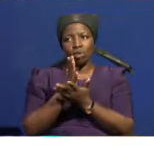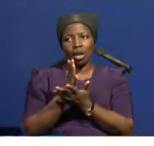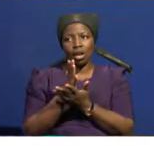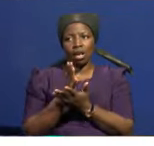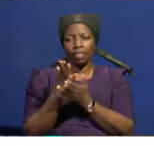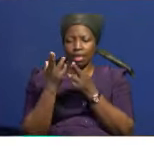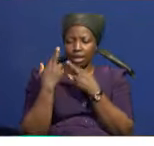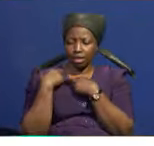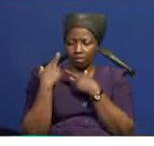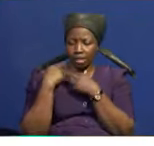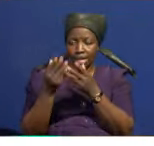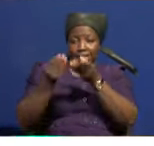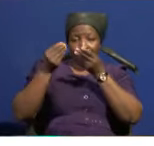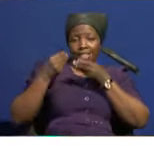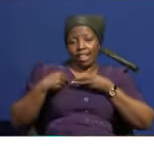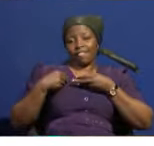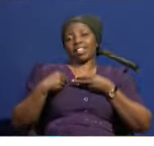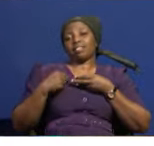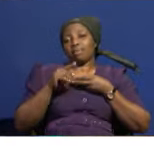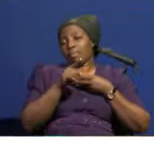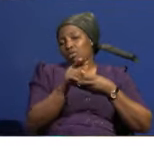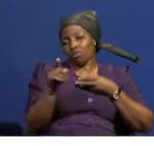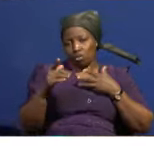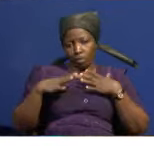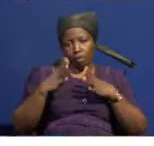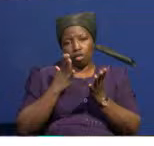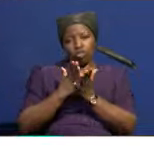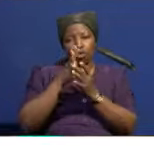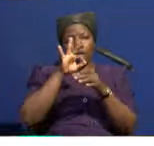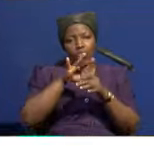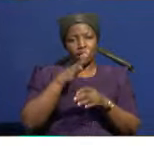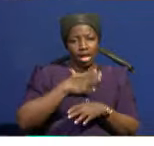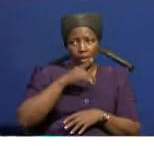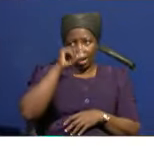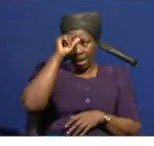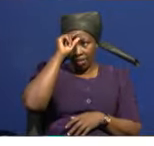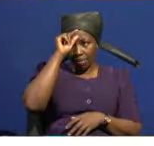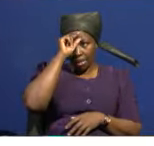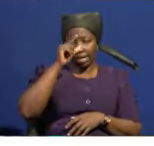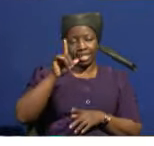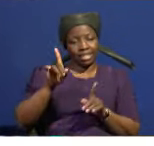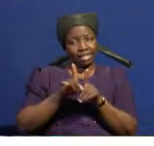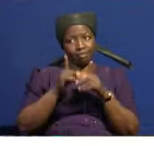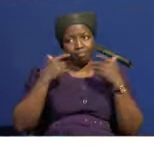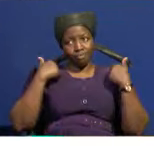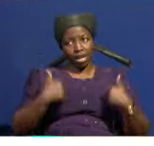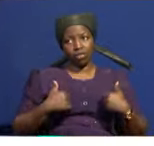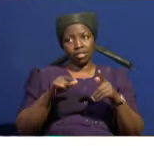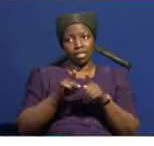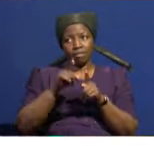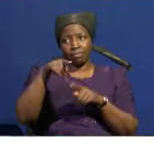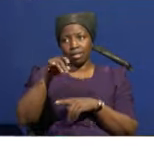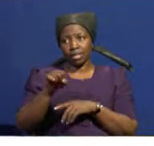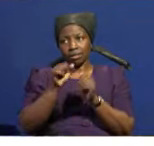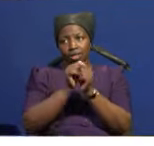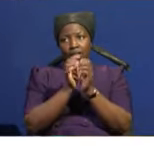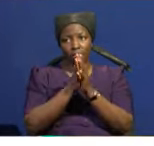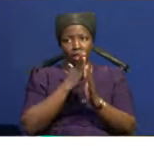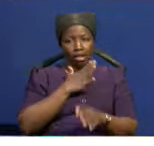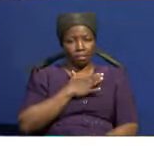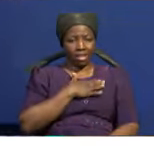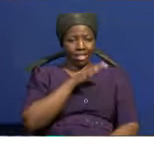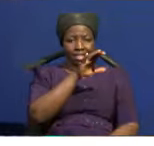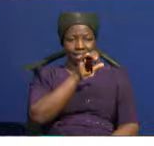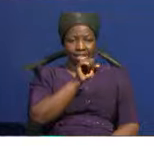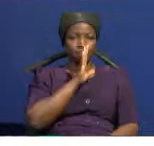ambayo tulipewa na nyinyi kama wananchi kwa kupigia kura serikali yetu, na sisi kama mimi kama PS na waziri wangu